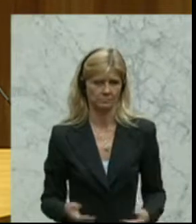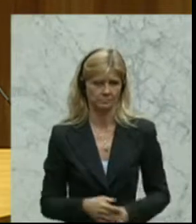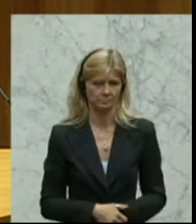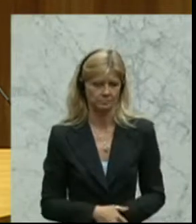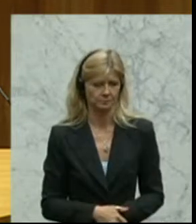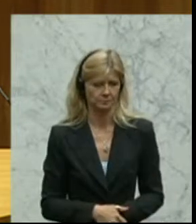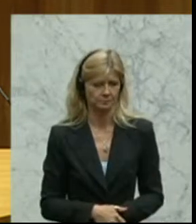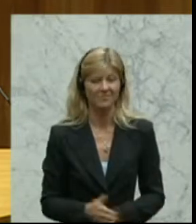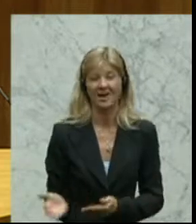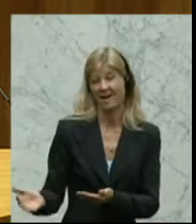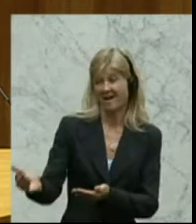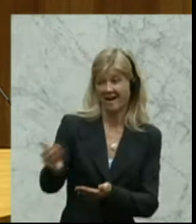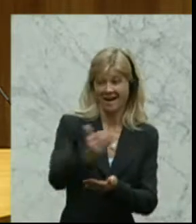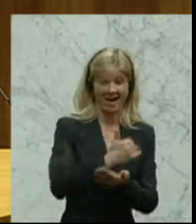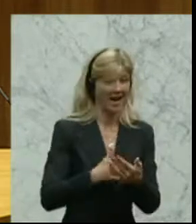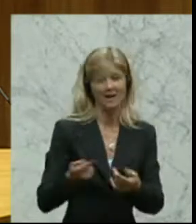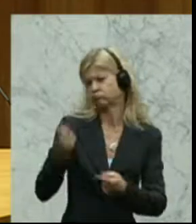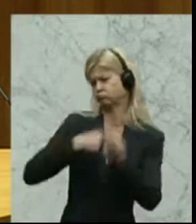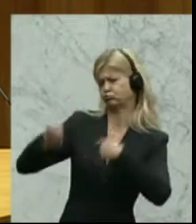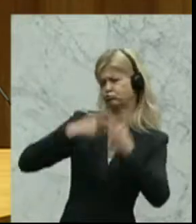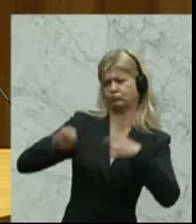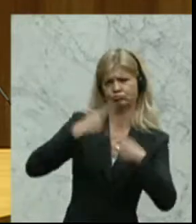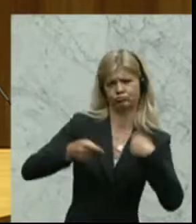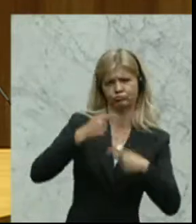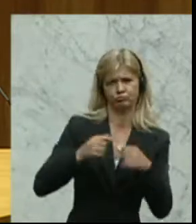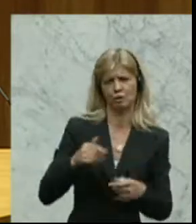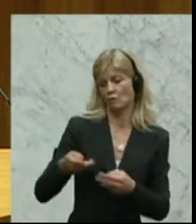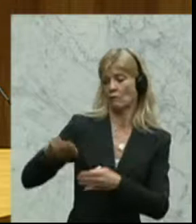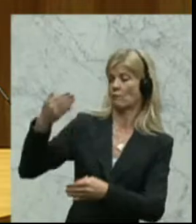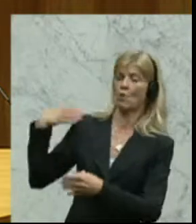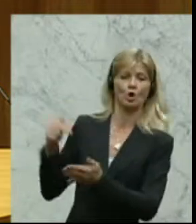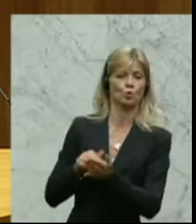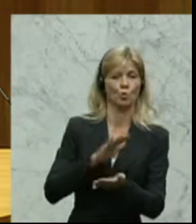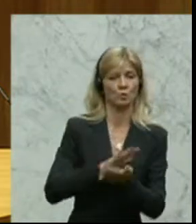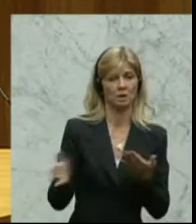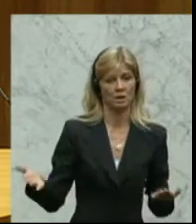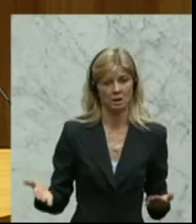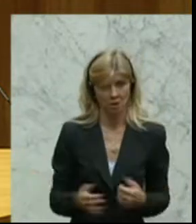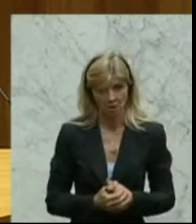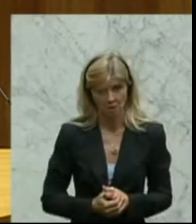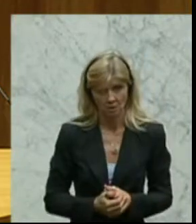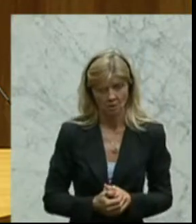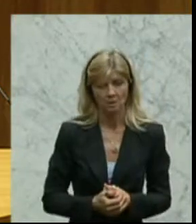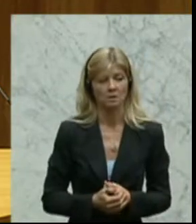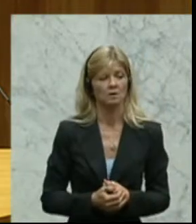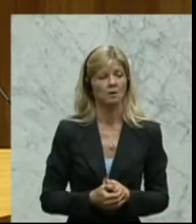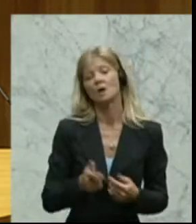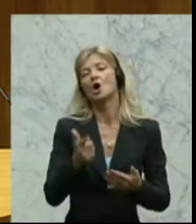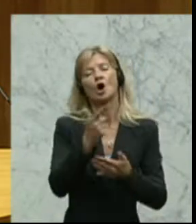Die Einnahmen sprudeln wie noch nie, die Lohnsteuereinnahmen haben im Vorjahr schon fast die Umsatzsteuereinnahmen